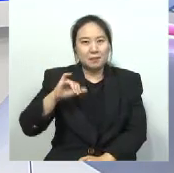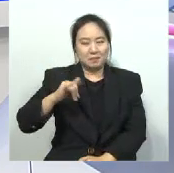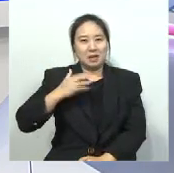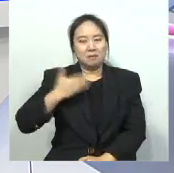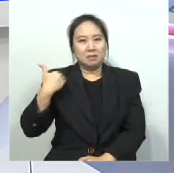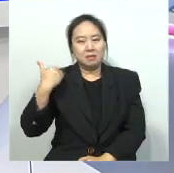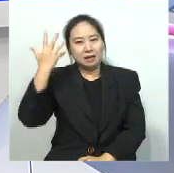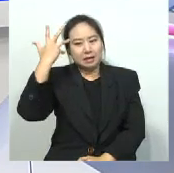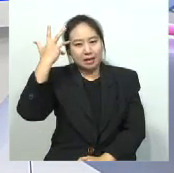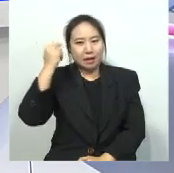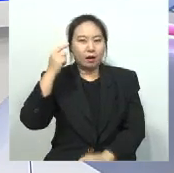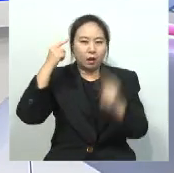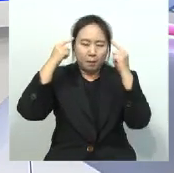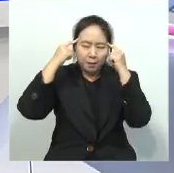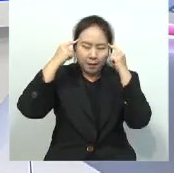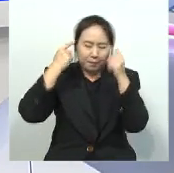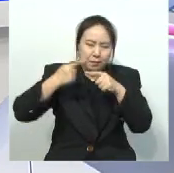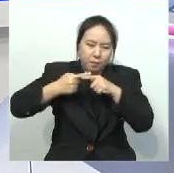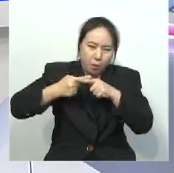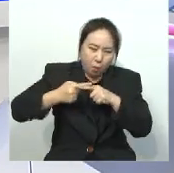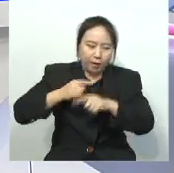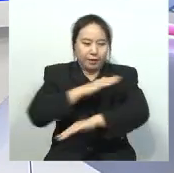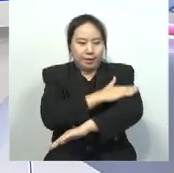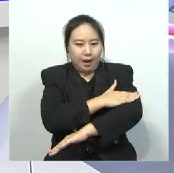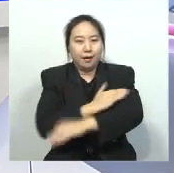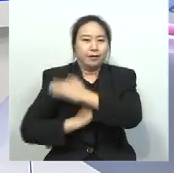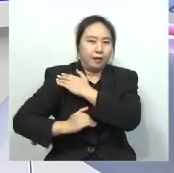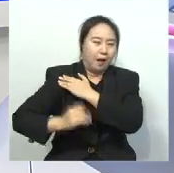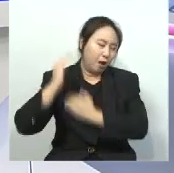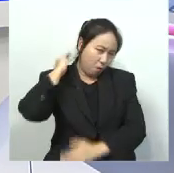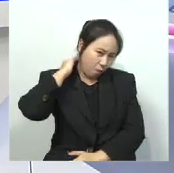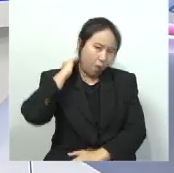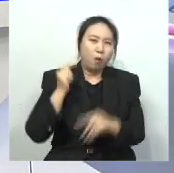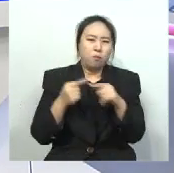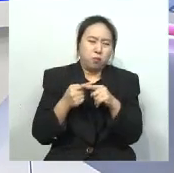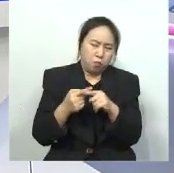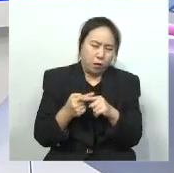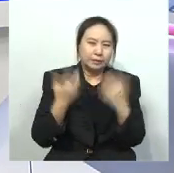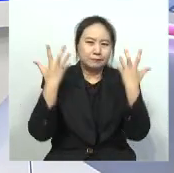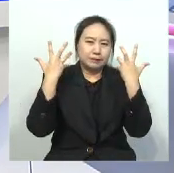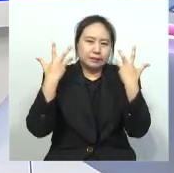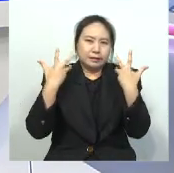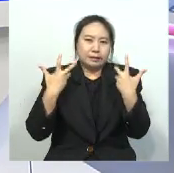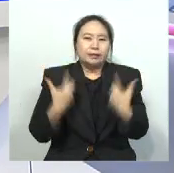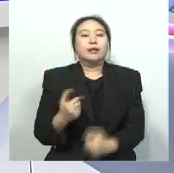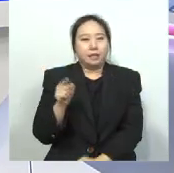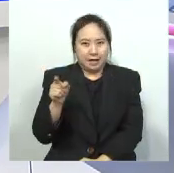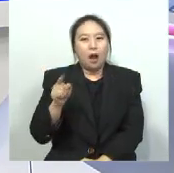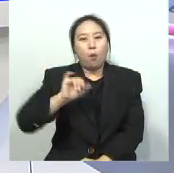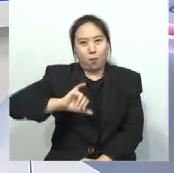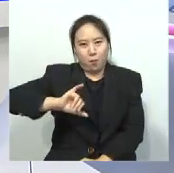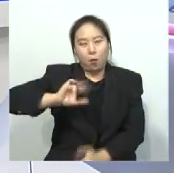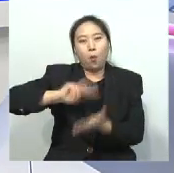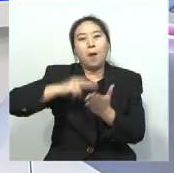แล้วนะคะปวดกล้ามเนื้อตึงบริเวณขมับต้นคอหรือว่าตามแขนขาตามร่างกายอะไรเป็นต้น ข้อสังเกตต่างๆเหล่านี้แสดงว่าอาจจะมี